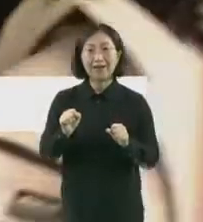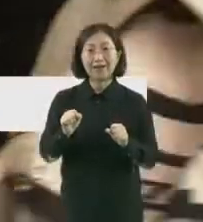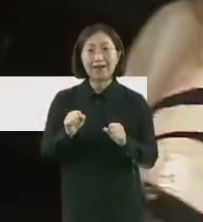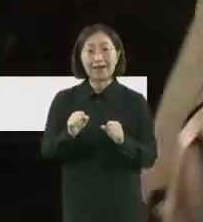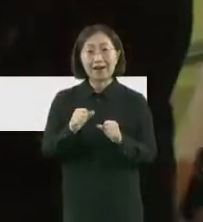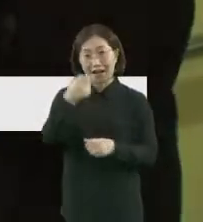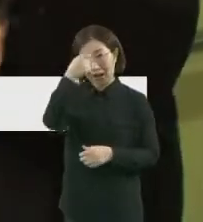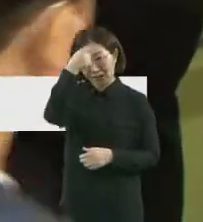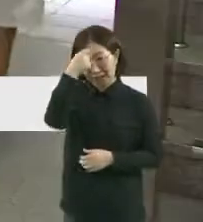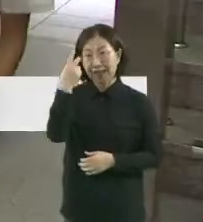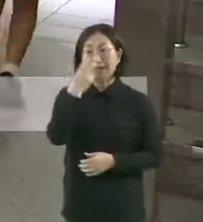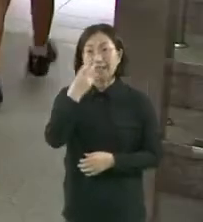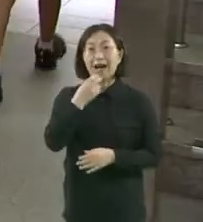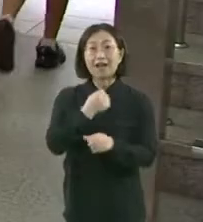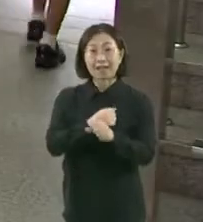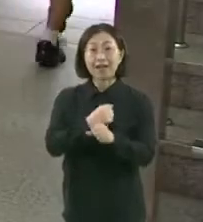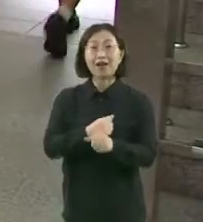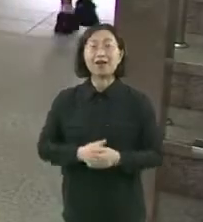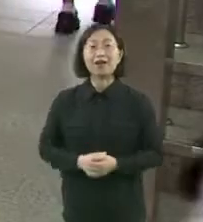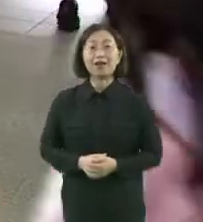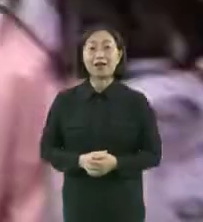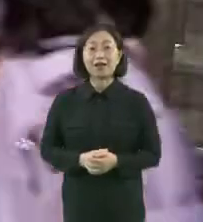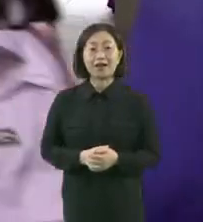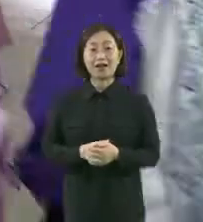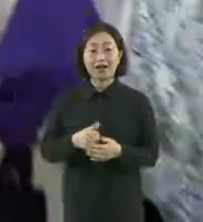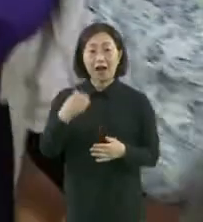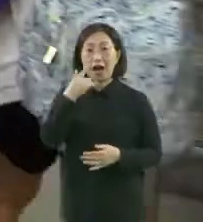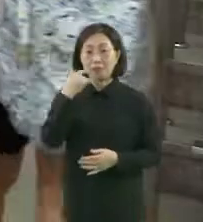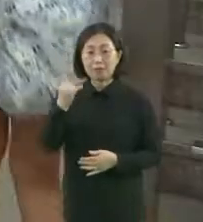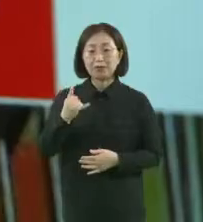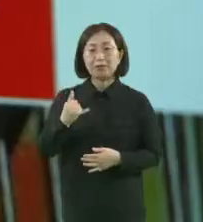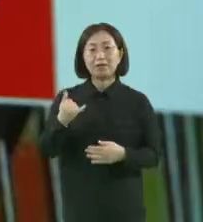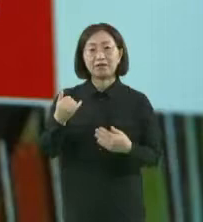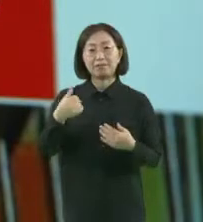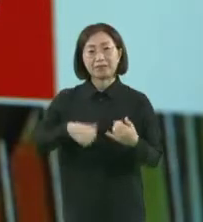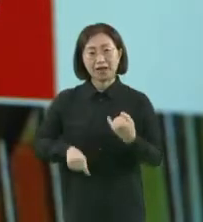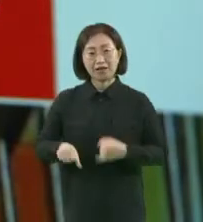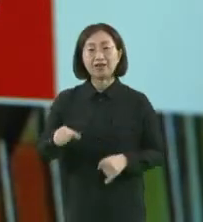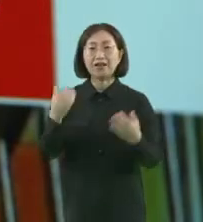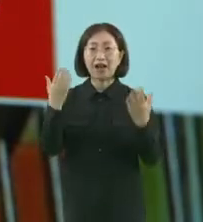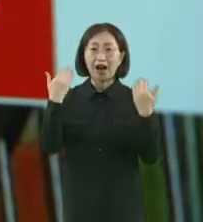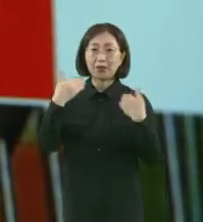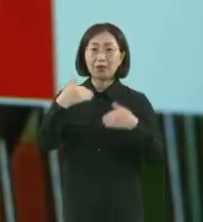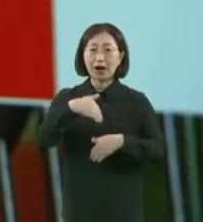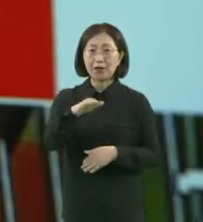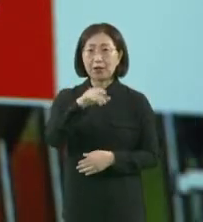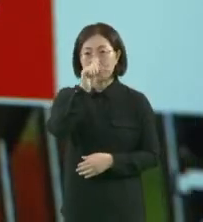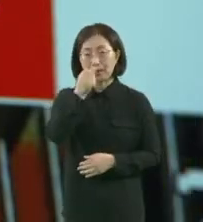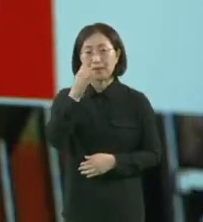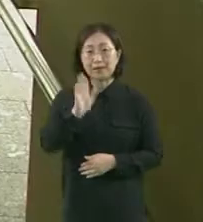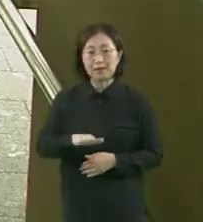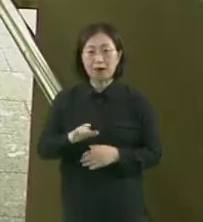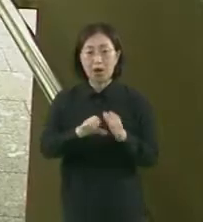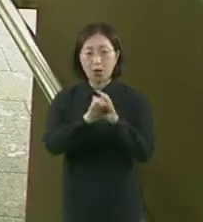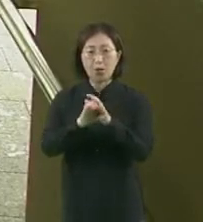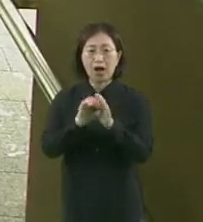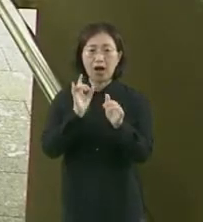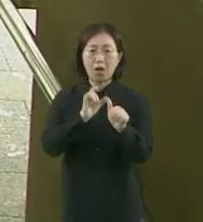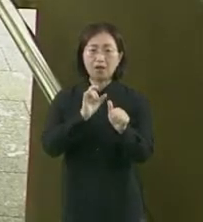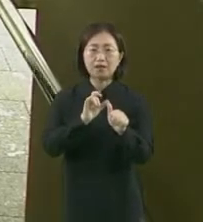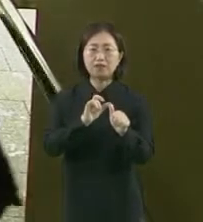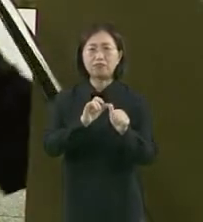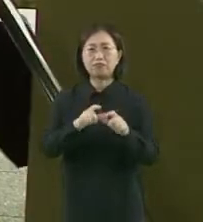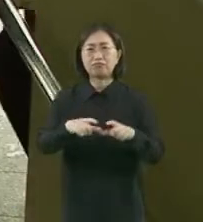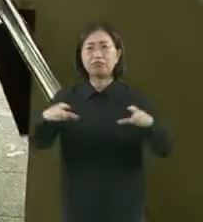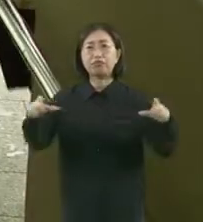열 체크하고 가세요. 학부모들은 자녀의 등교가 반갑기는 하지만 코로나 재유행이 정점에 달하면서 걱정이 되는 것도